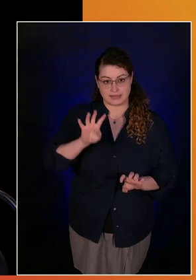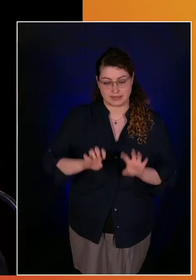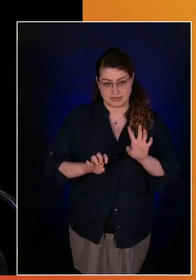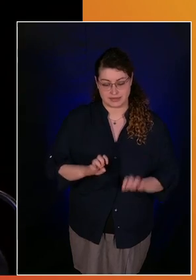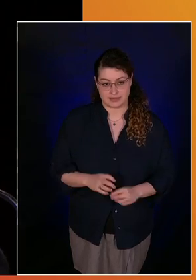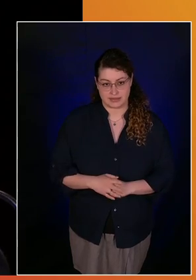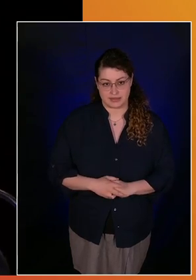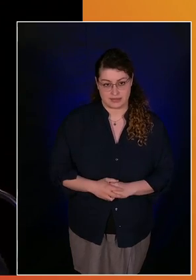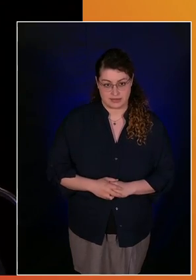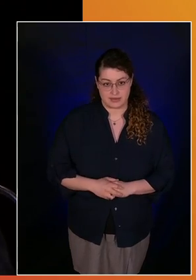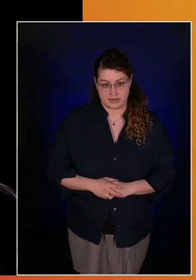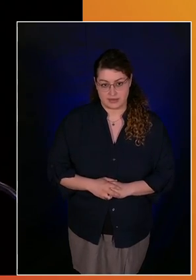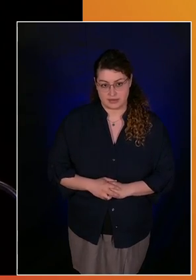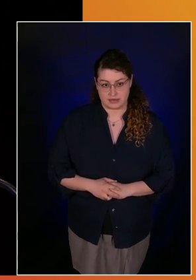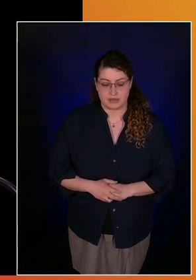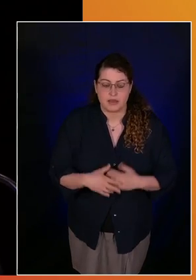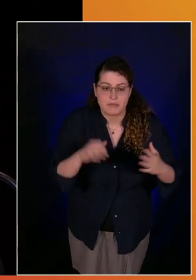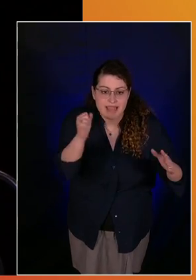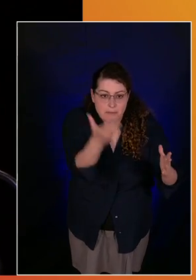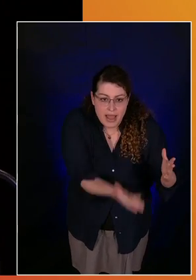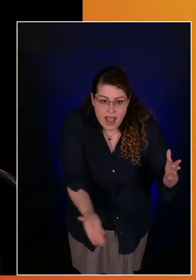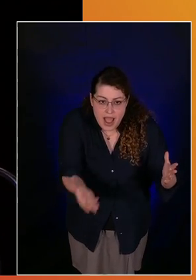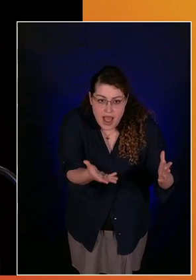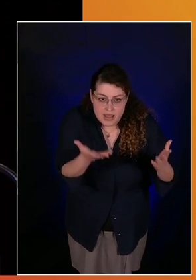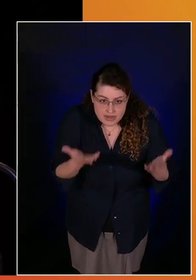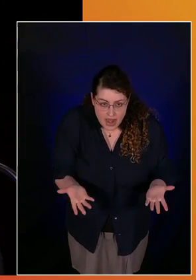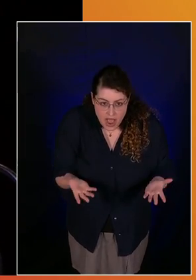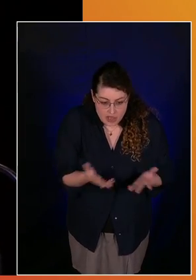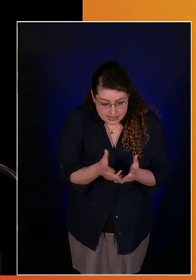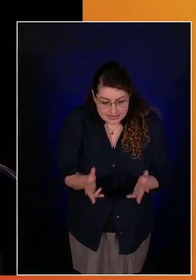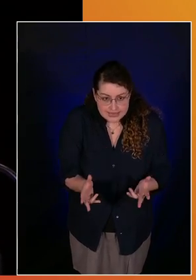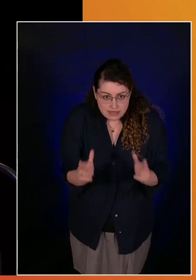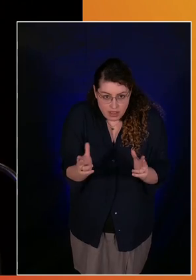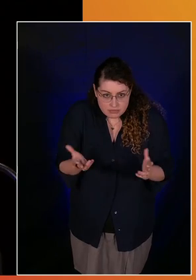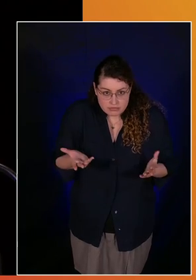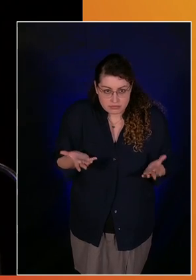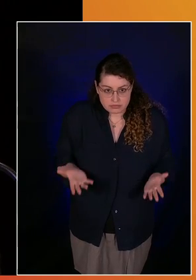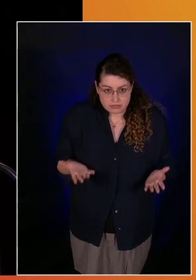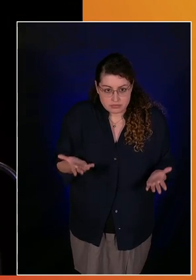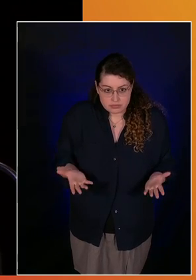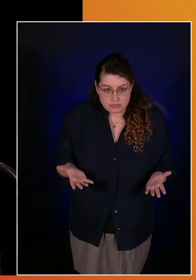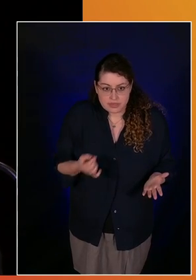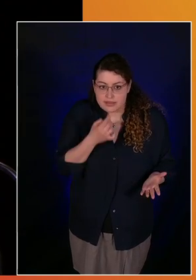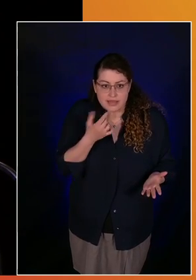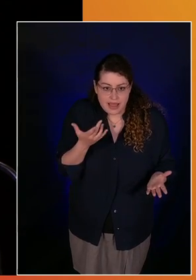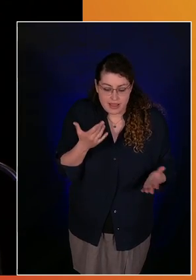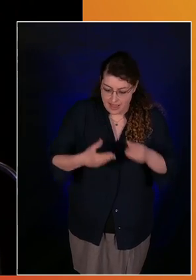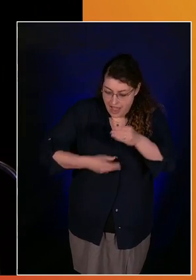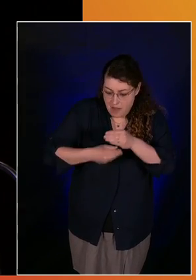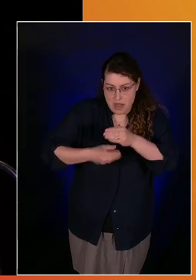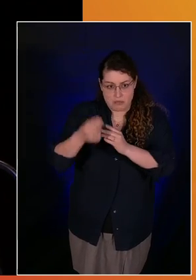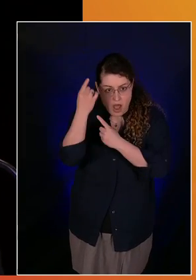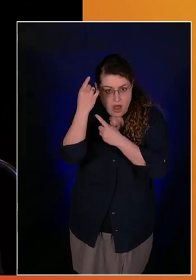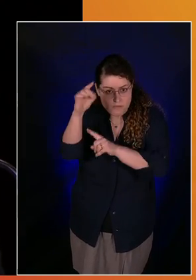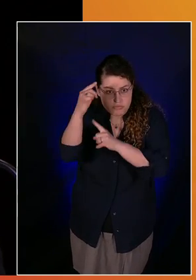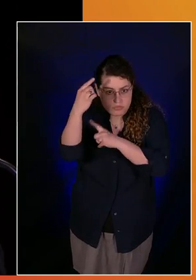enseignement non mais les camarades on est sur une session on est sur une séquence qui s'appelle défense des amendements